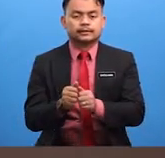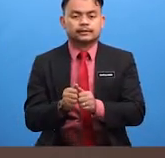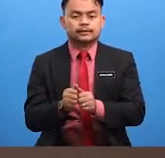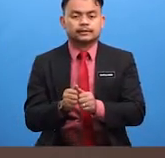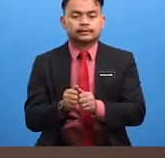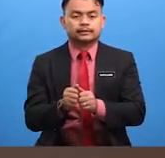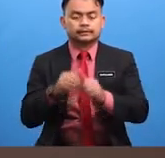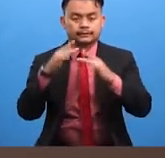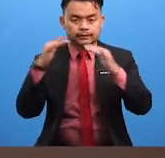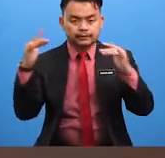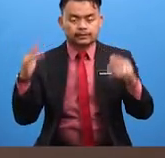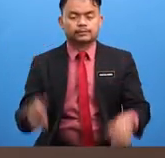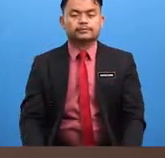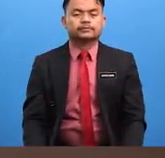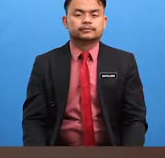penyepit rotan.